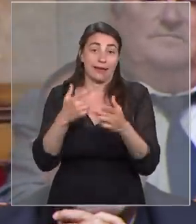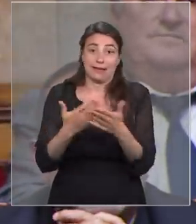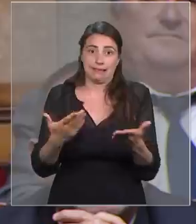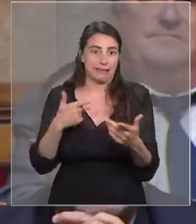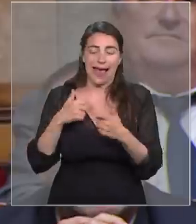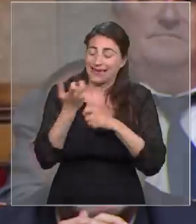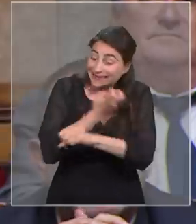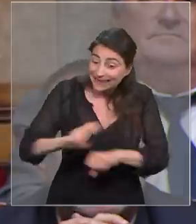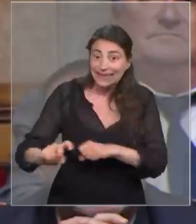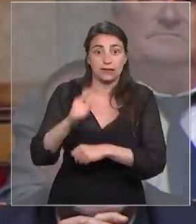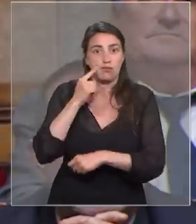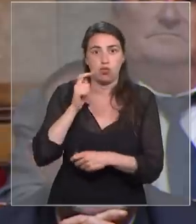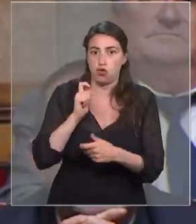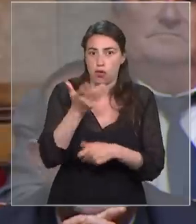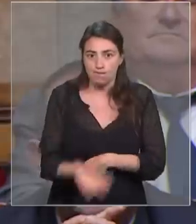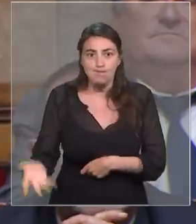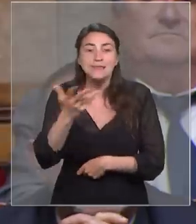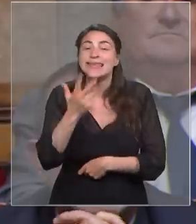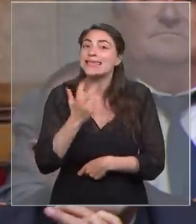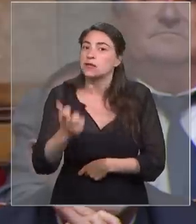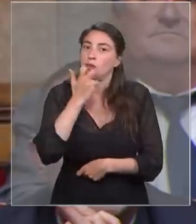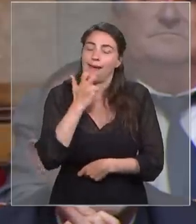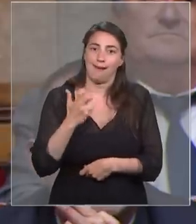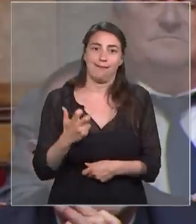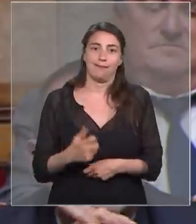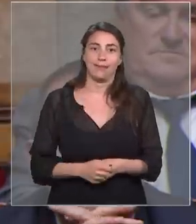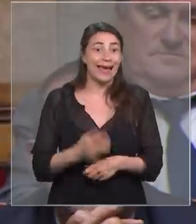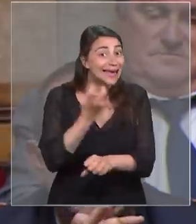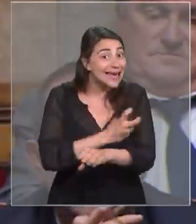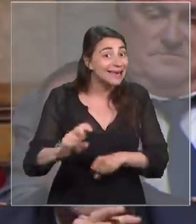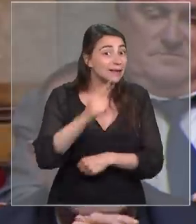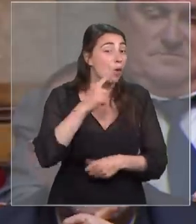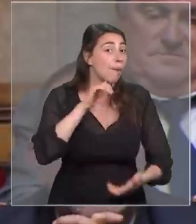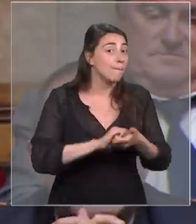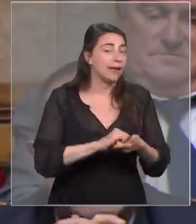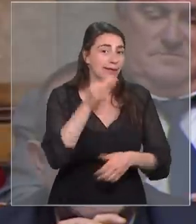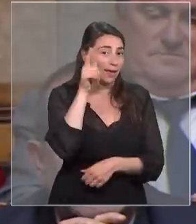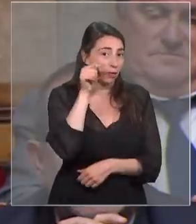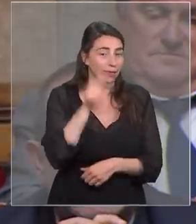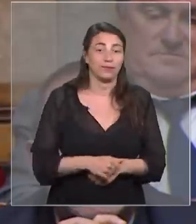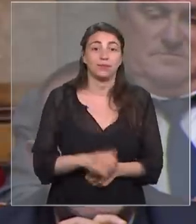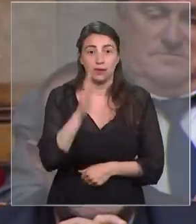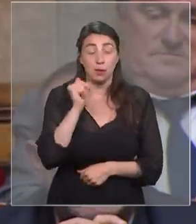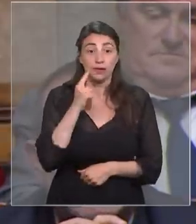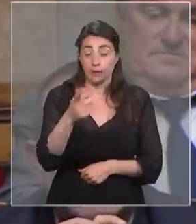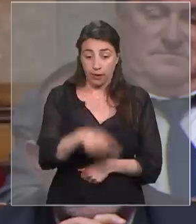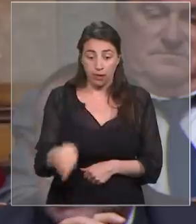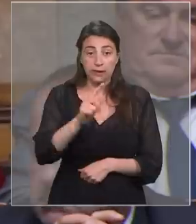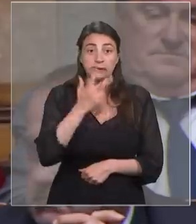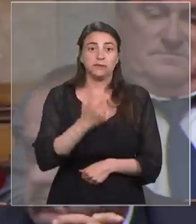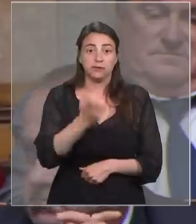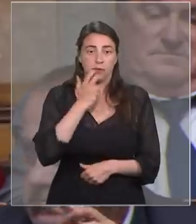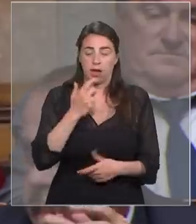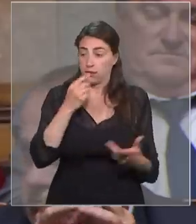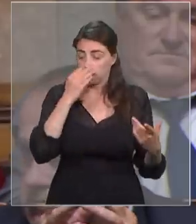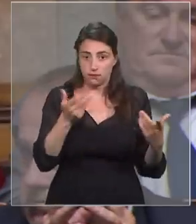atteinte grave au pacte républicain. Notre santé et nos hôpitaux brûlent d'un système à bout de souffle que vous ne réformez